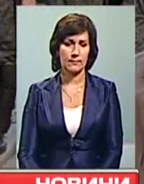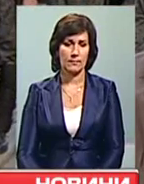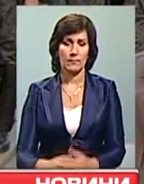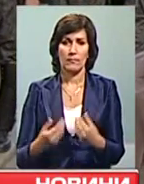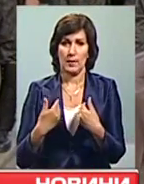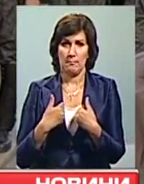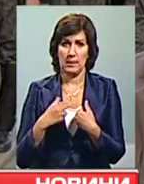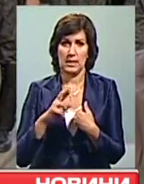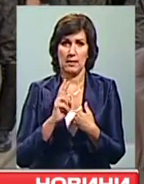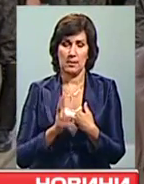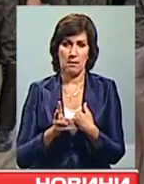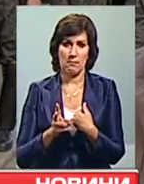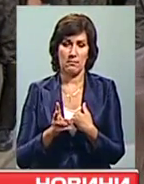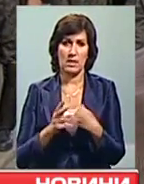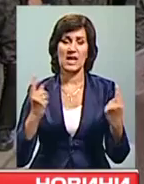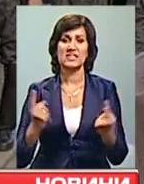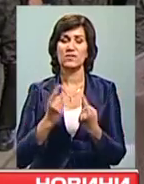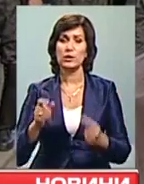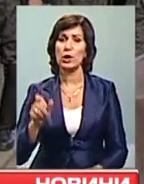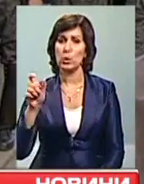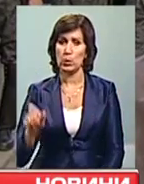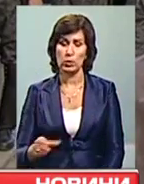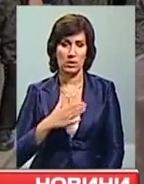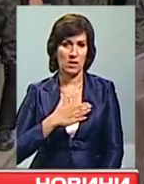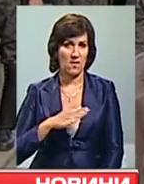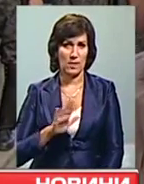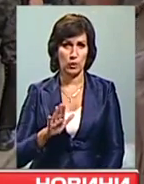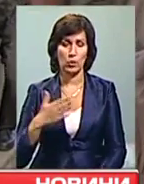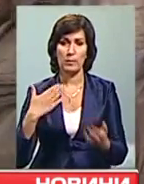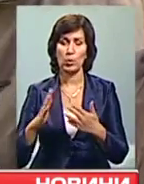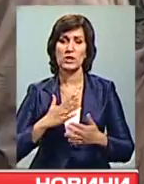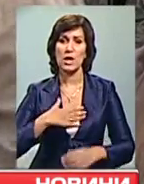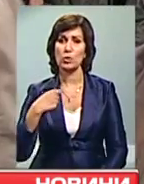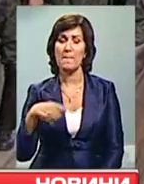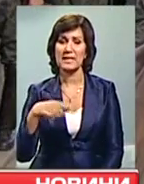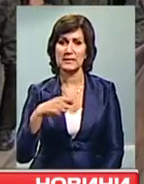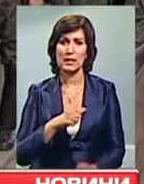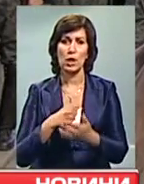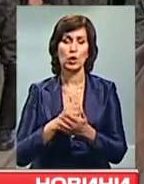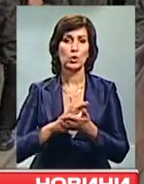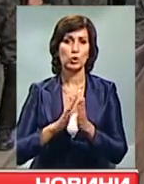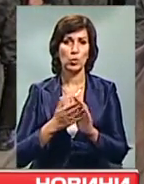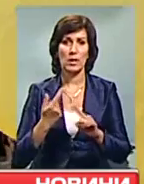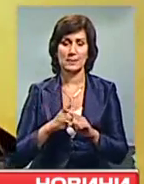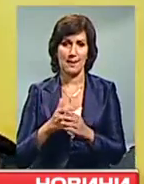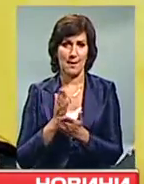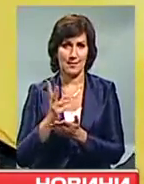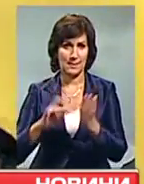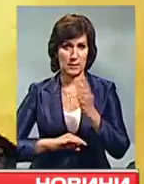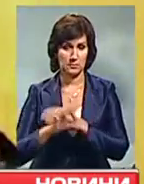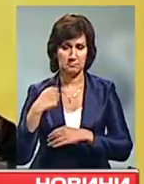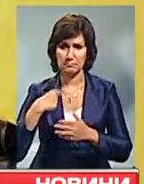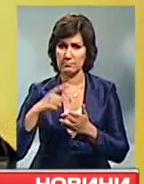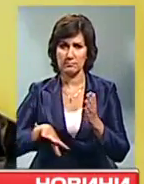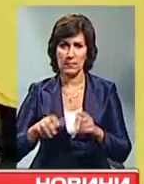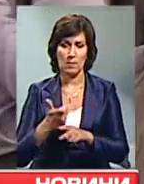Ну, мене, як звичайну людину, не влаштовує підход нашого президента до ситуації, яка є на Сході. Я не